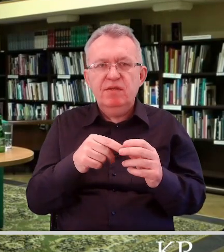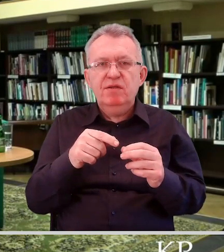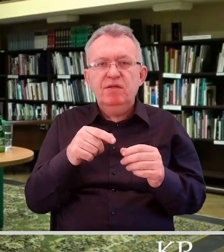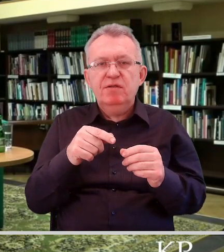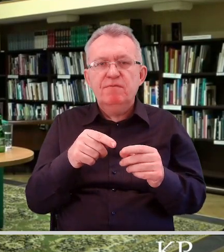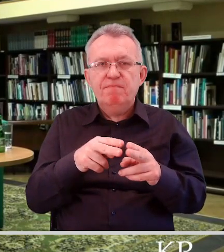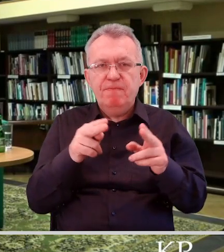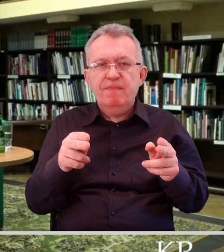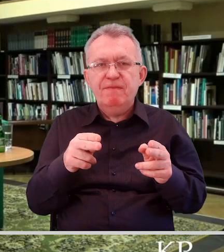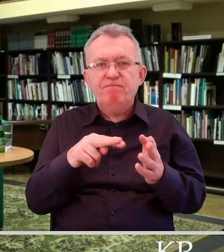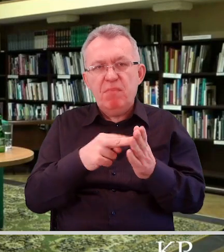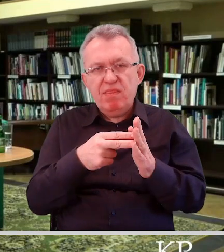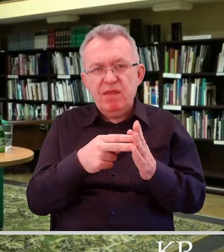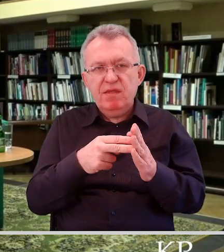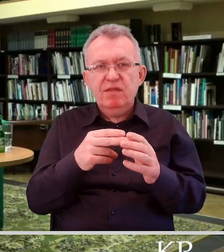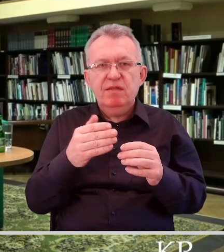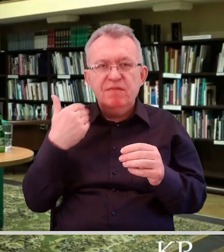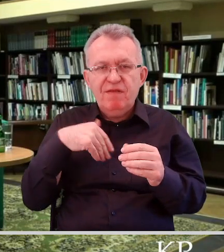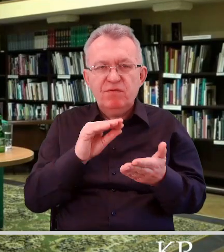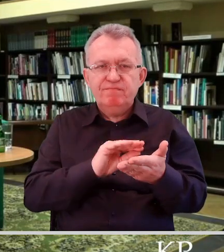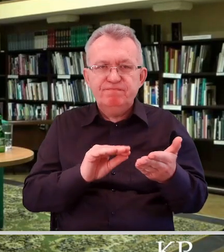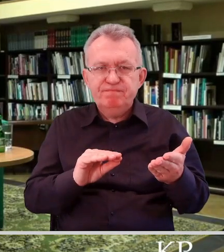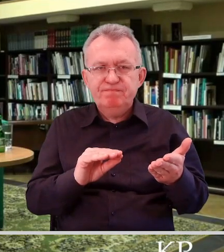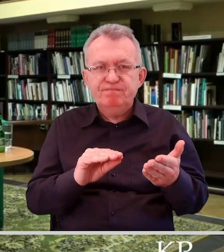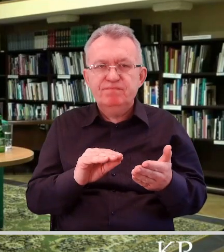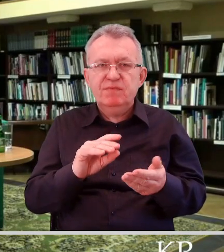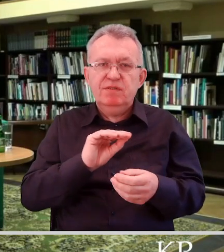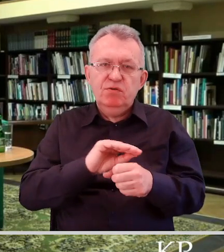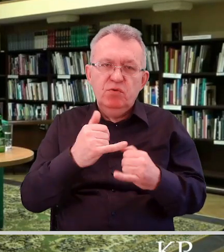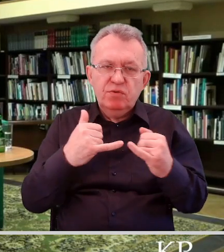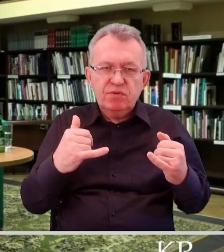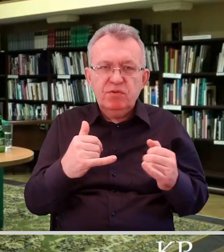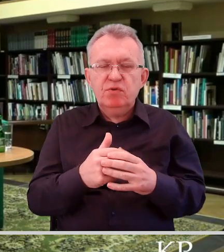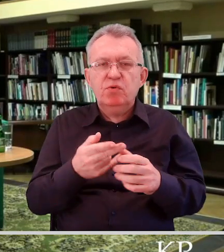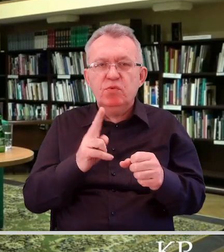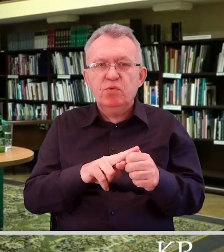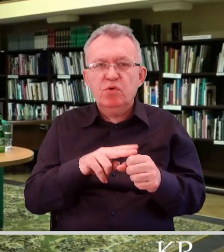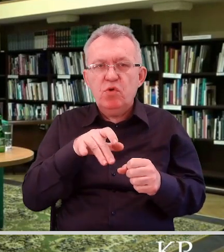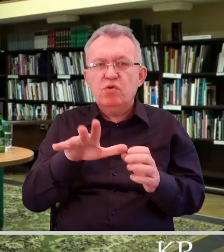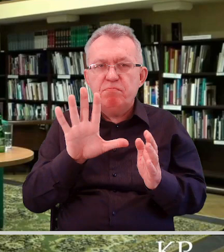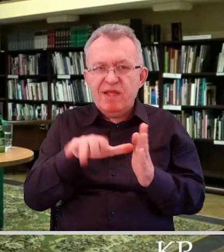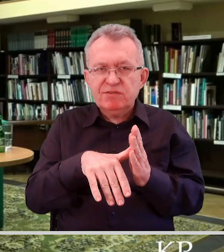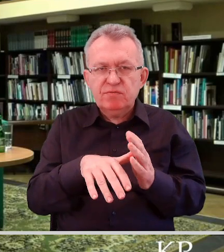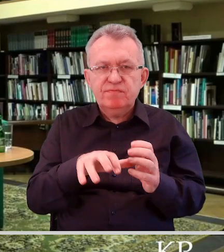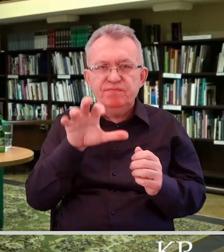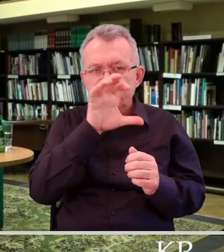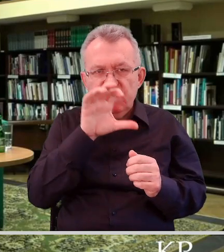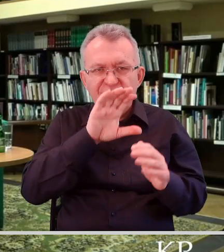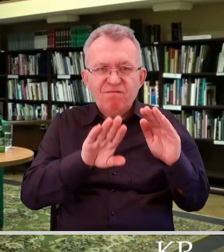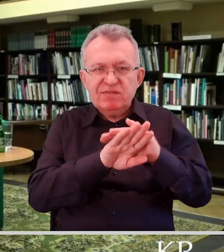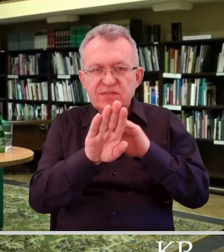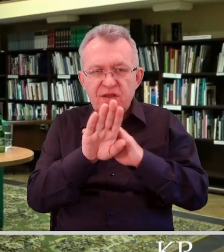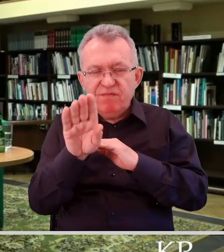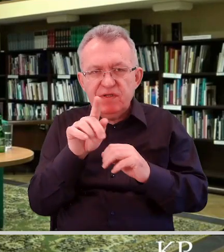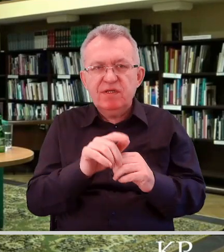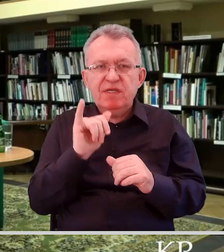planerującą z dawnych tekstów literackich, która chodzi po mieście, przegląda się w wystawach i jest